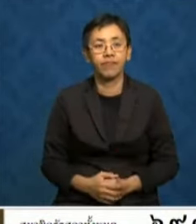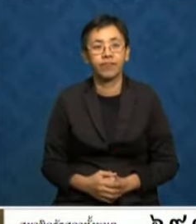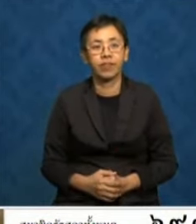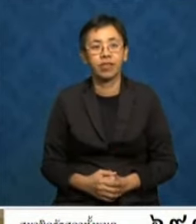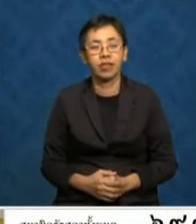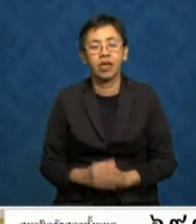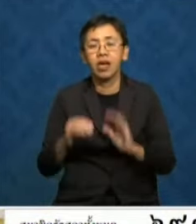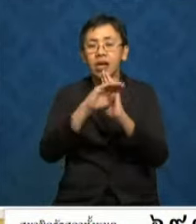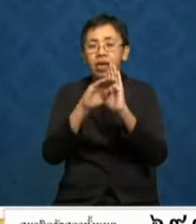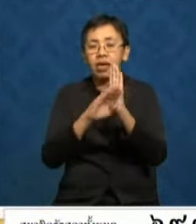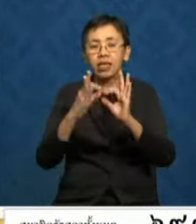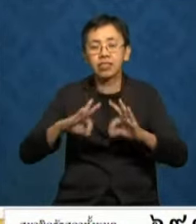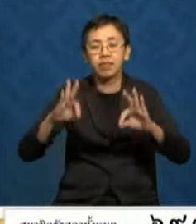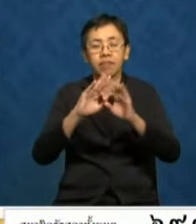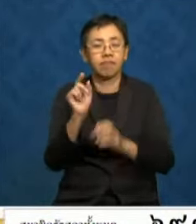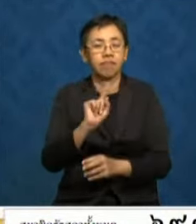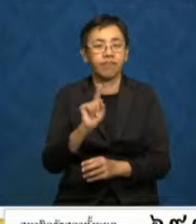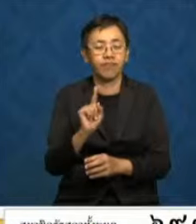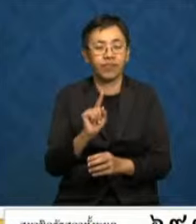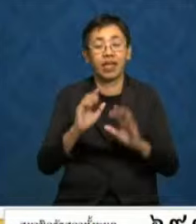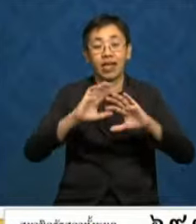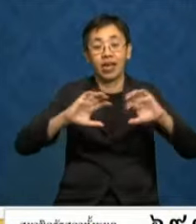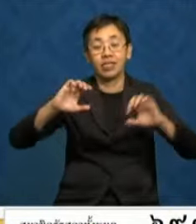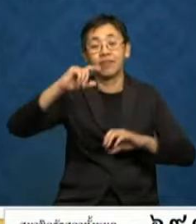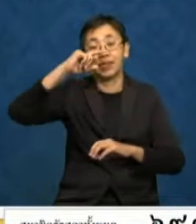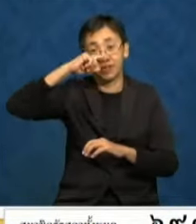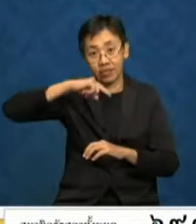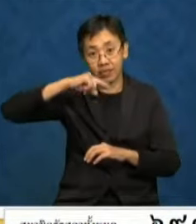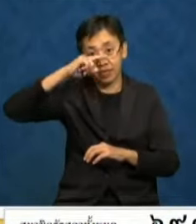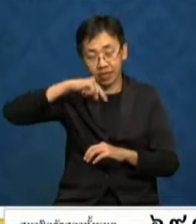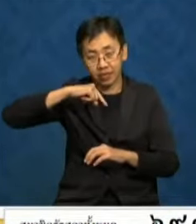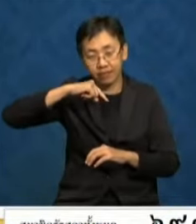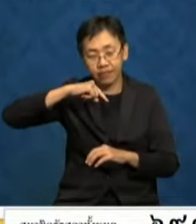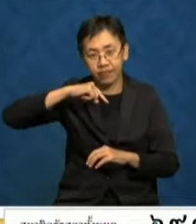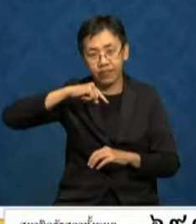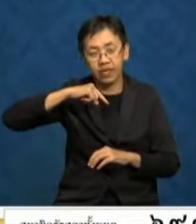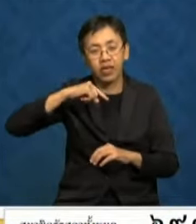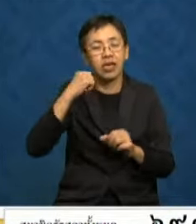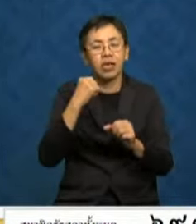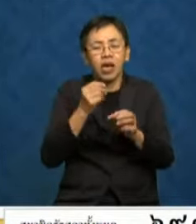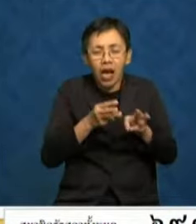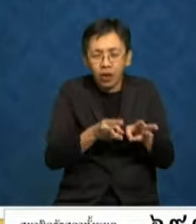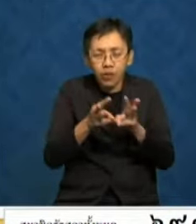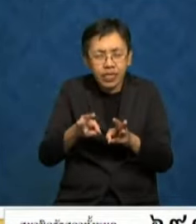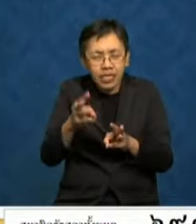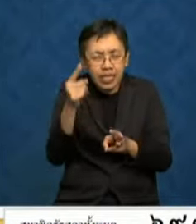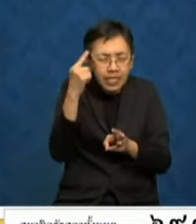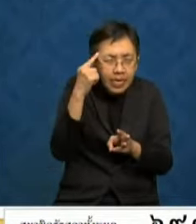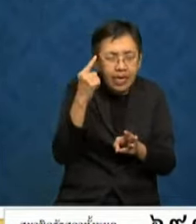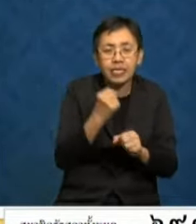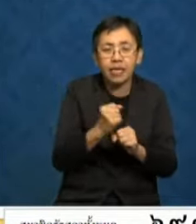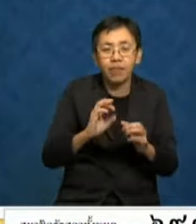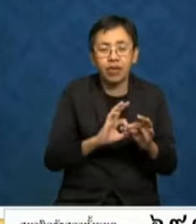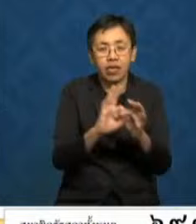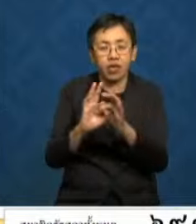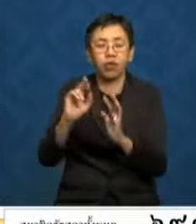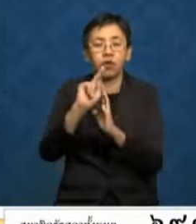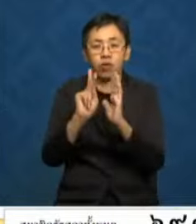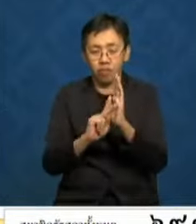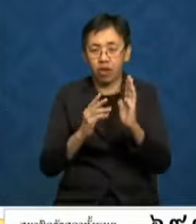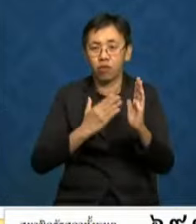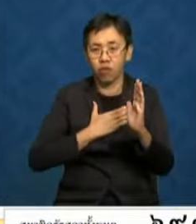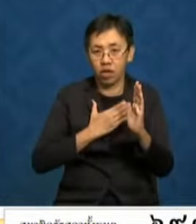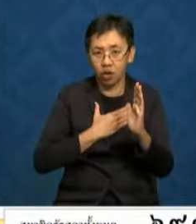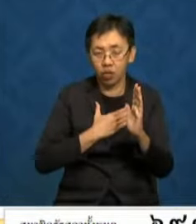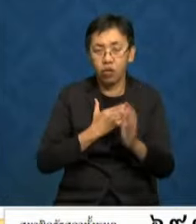าระสำคัญก็คือรัฐบาลแห่งราชอาณาจักรไทยจะดำเนินการทุกวิถีทางที่สอดคล้องกับกฎหมายของตน